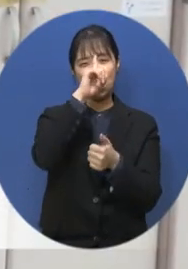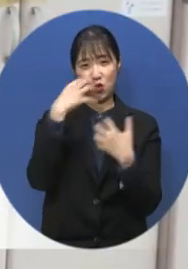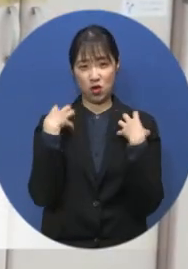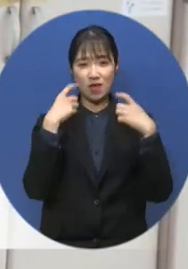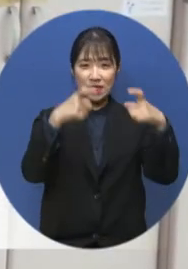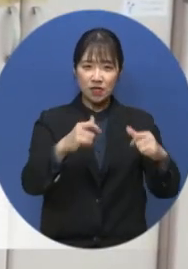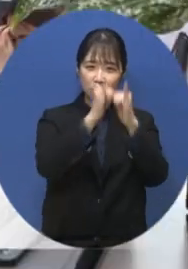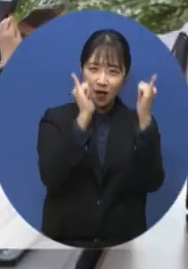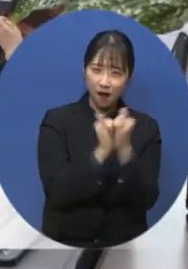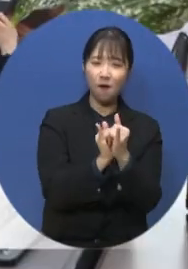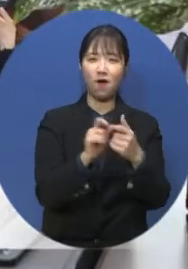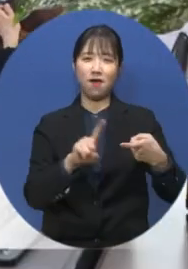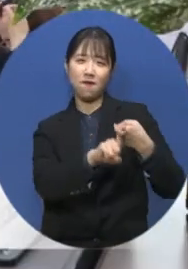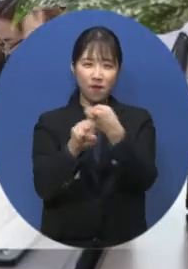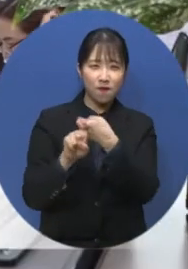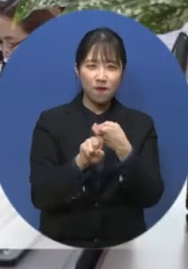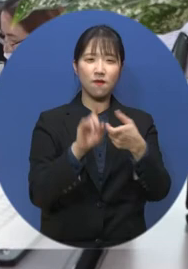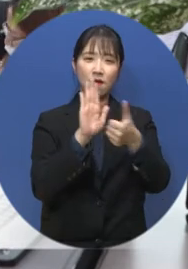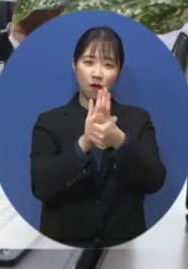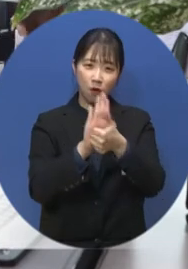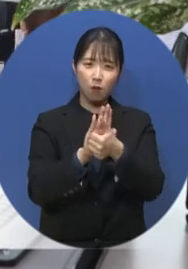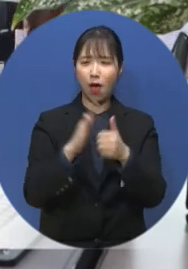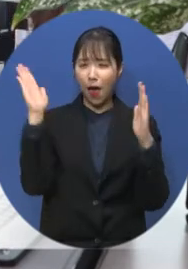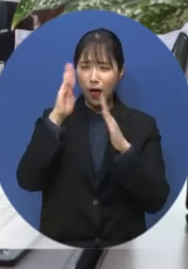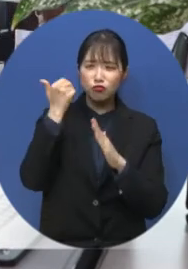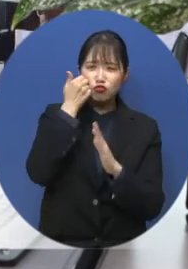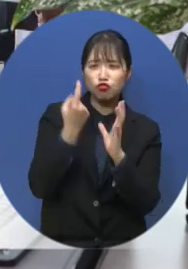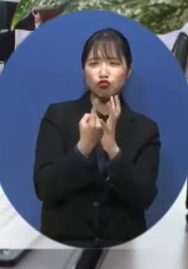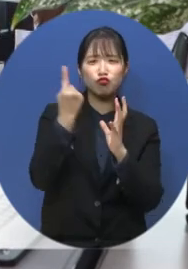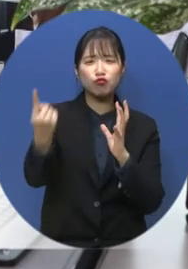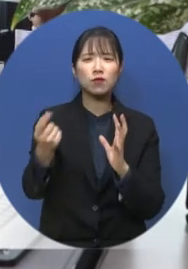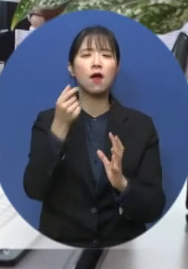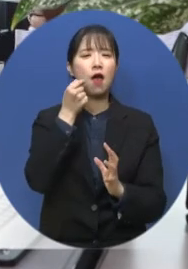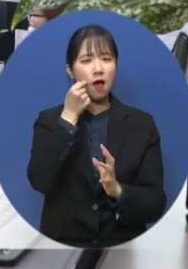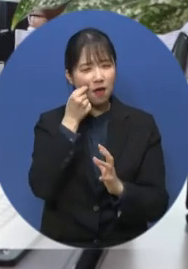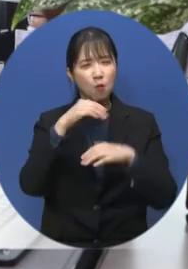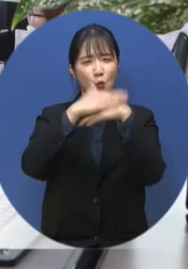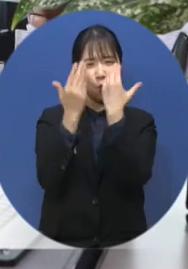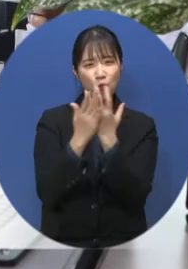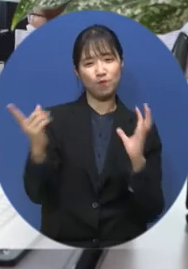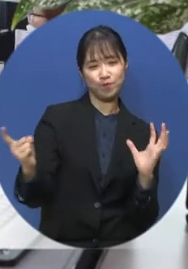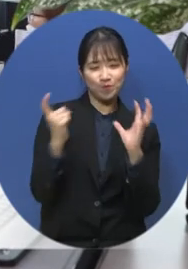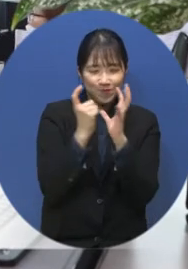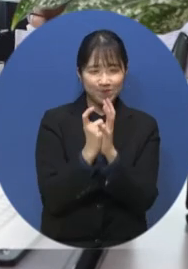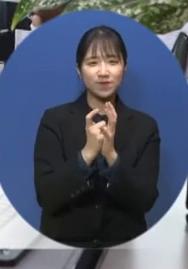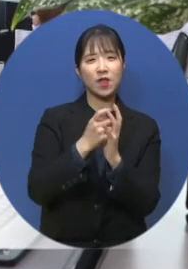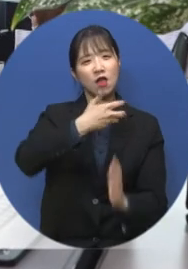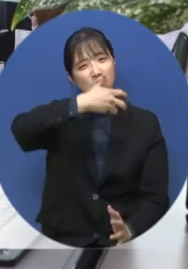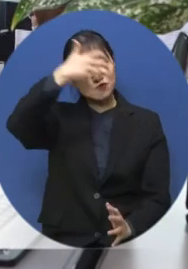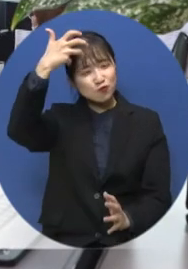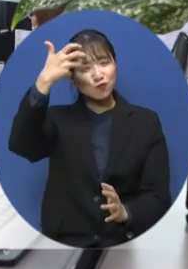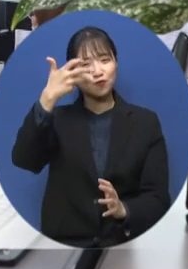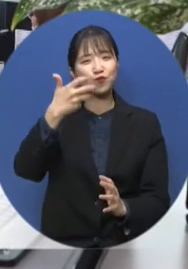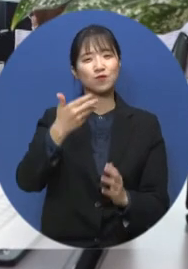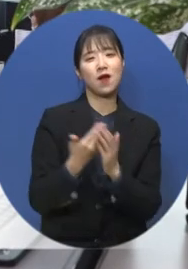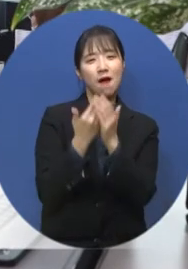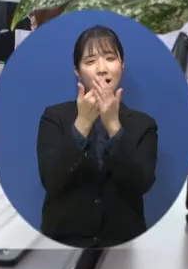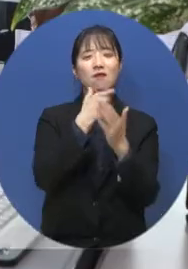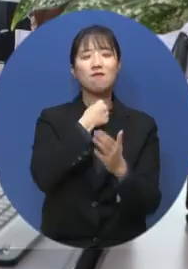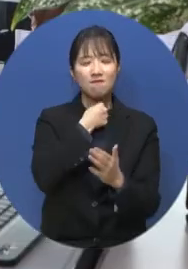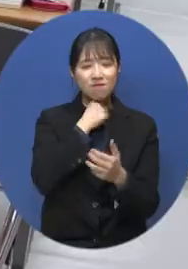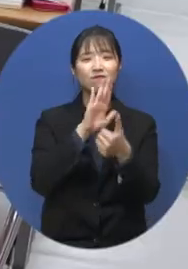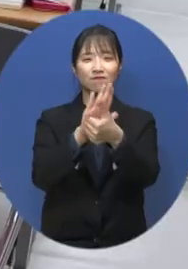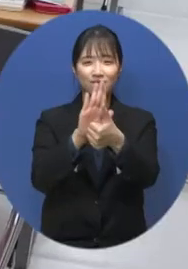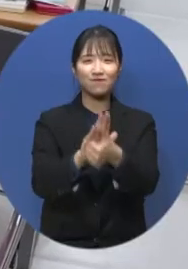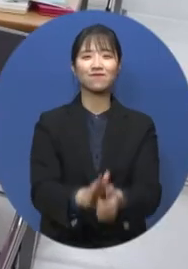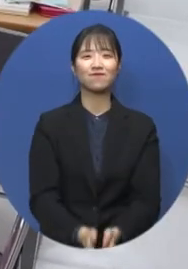연대와 협력을 통해서 그 어떤 학생도 소외되지 않는 가운데 저마다의 다채로운 꿈을 키워갈 수 있도록 최선의 노력을 다하도록